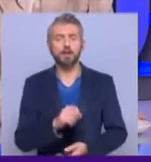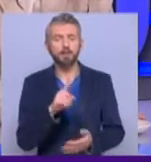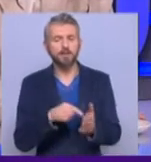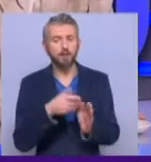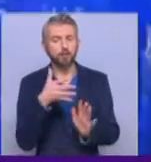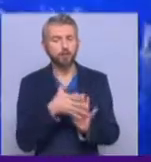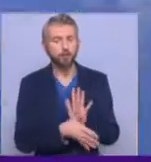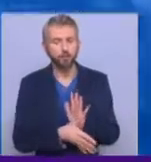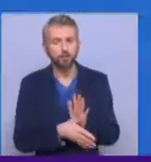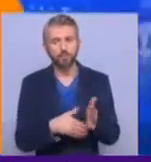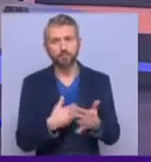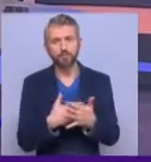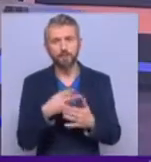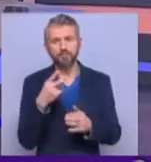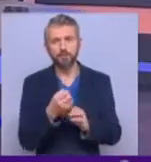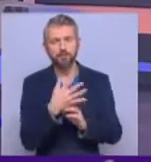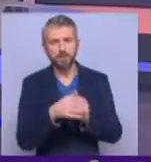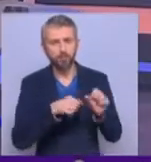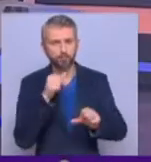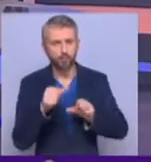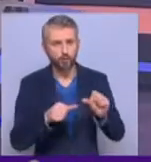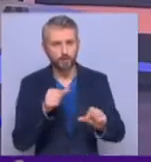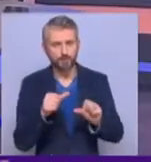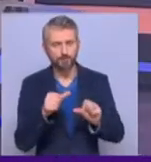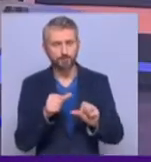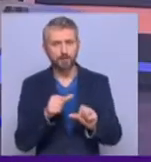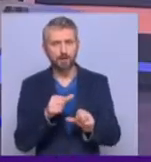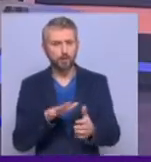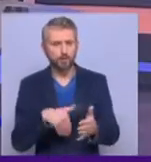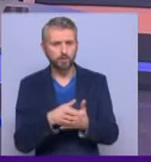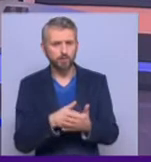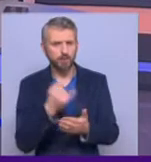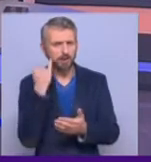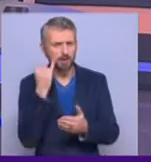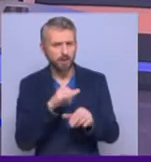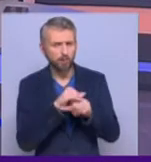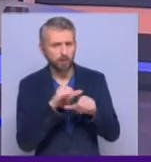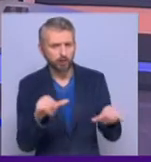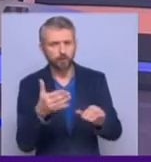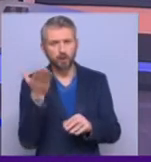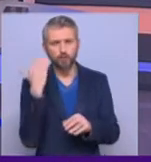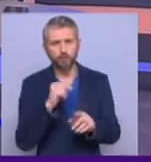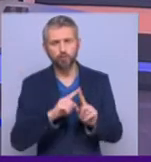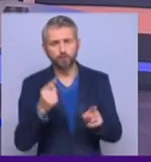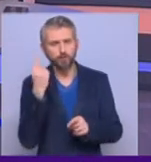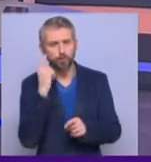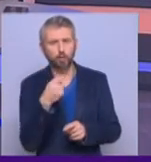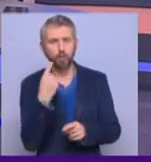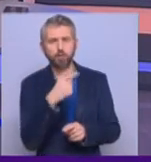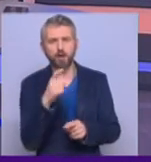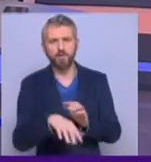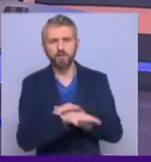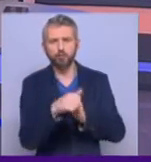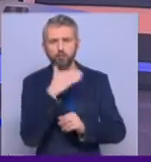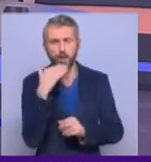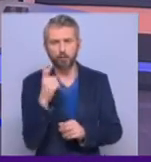зрозуміло. Значить, десь в 2015 році вона до сих пір ця ідея популяризується, і тоді особливо там думали, що облгази крадуть дуже